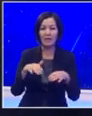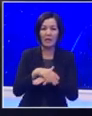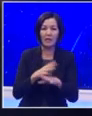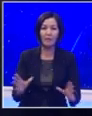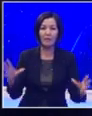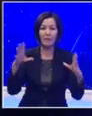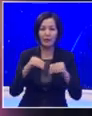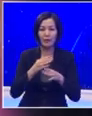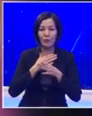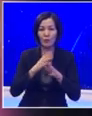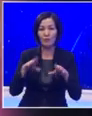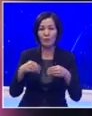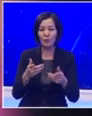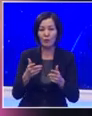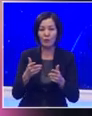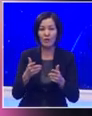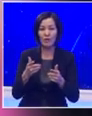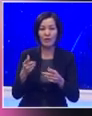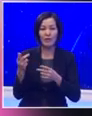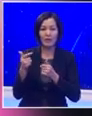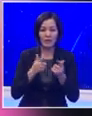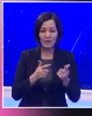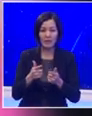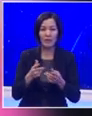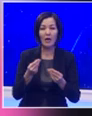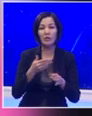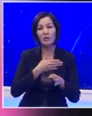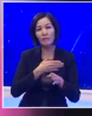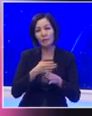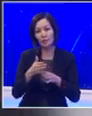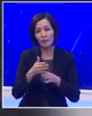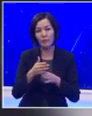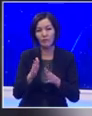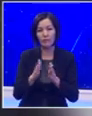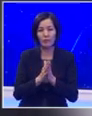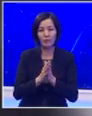Орынбасарға қолдау көрсетейік, қаржылай қолдау көрсетейік, осыған баршаңызды шақырамын.